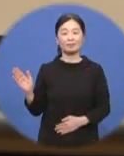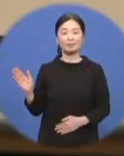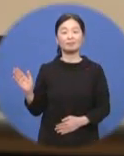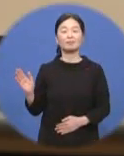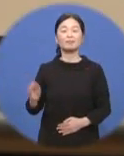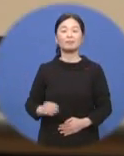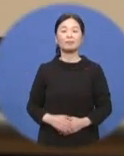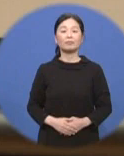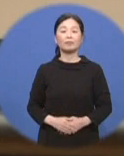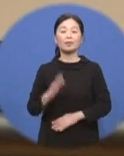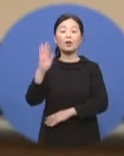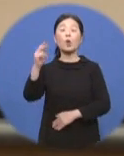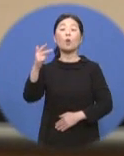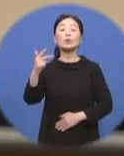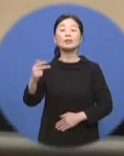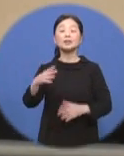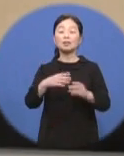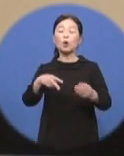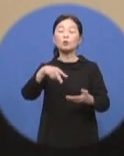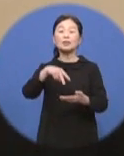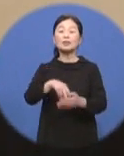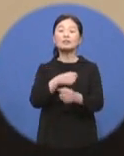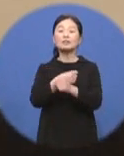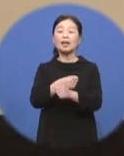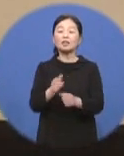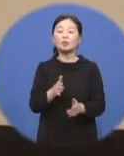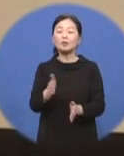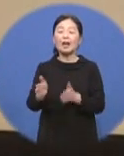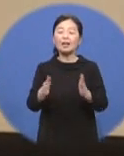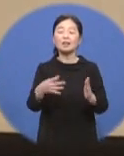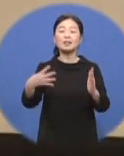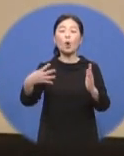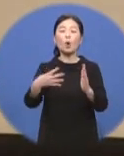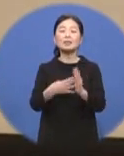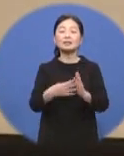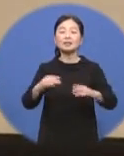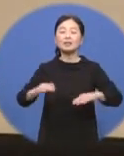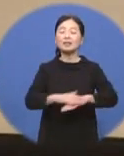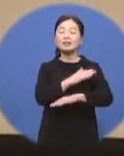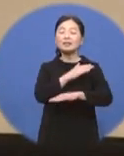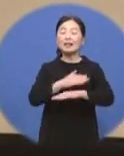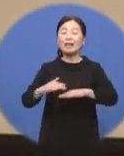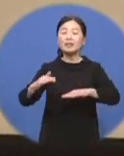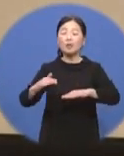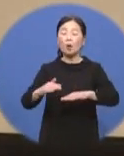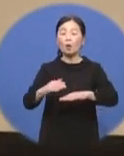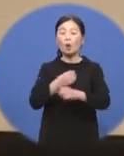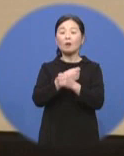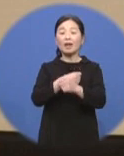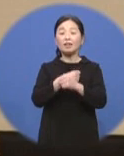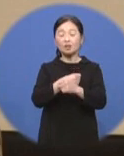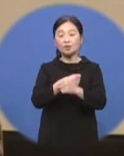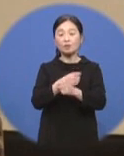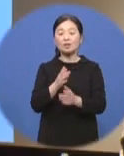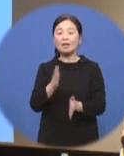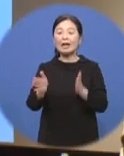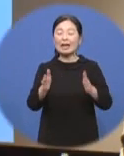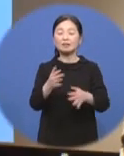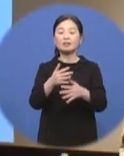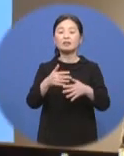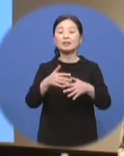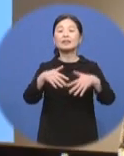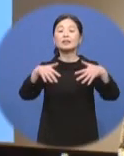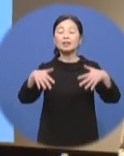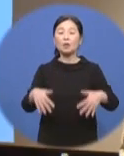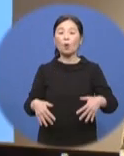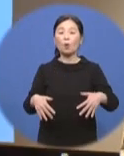。講師は国立研究開発法人海洋研究開発機構顧問の平麻彦さんです。